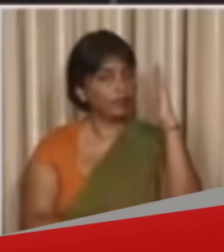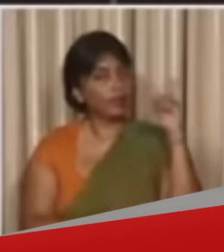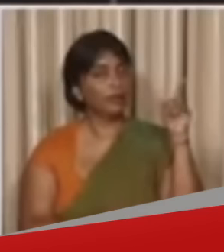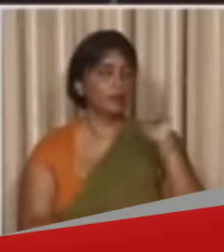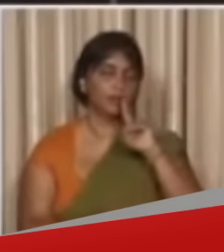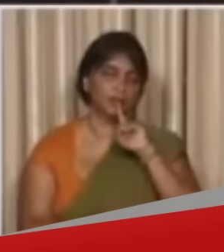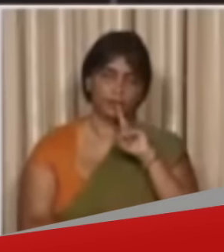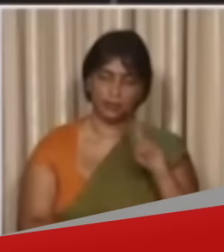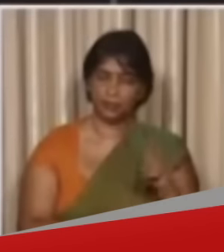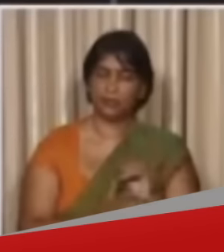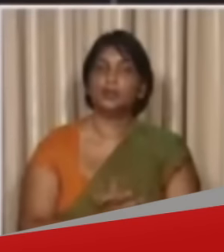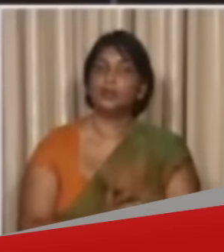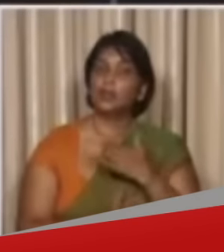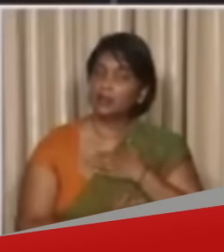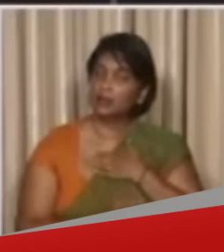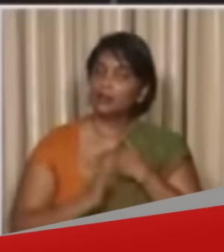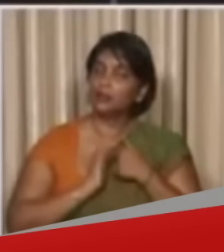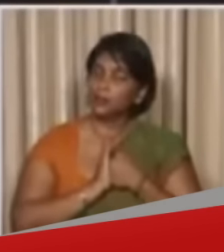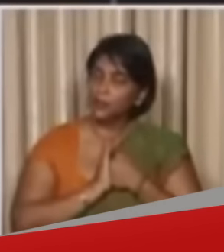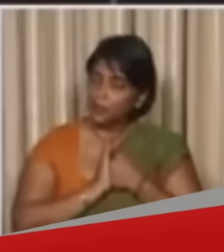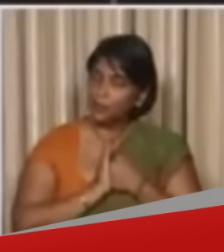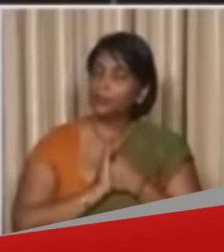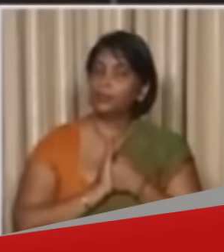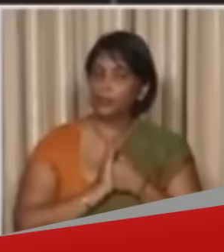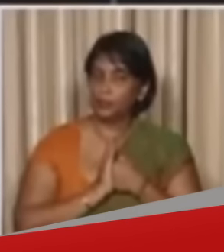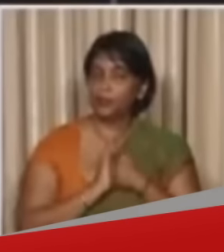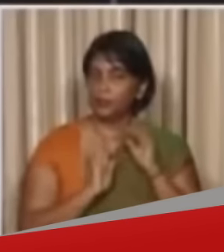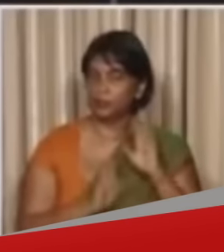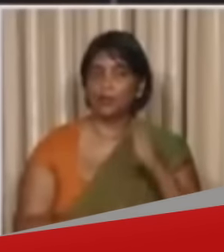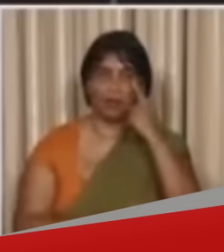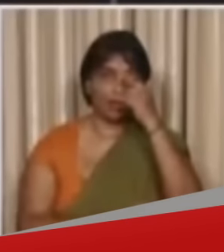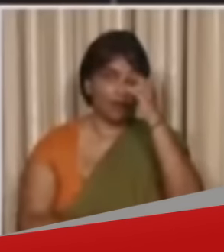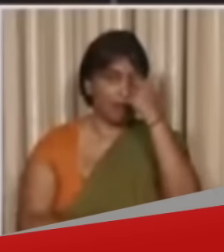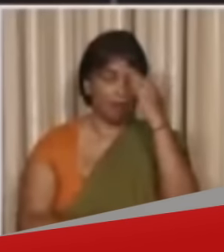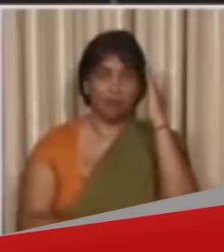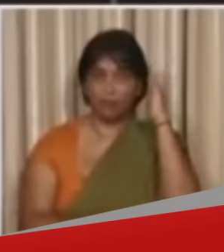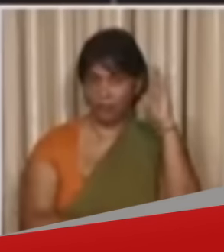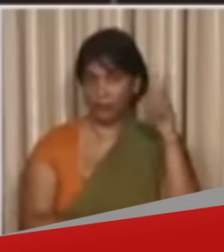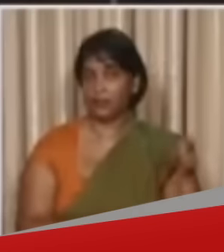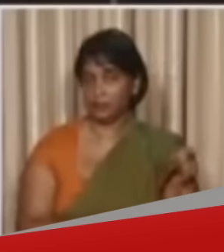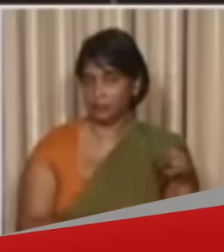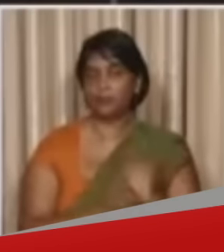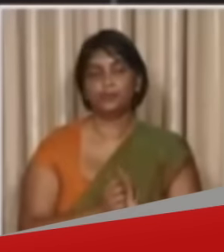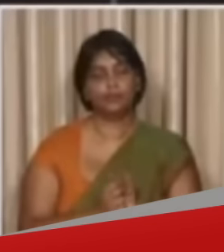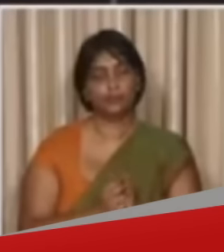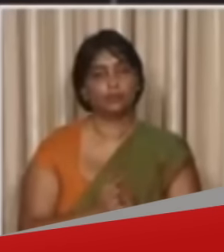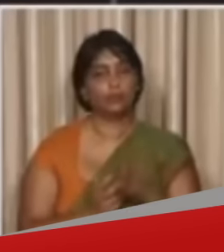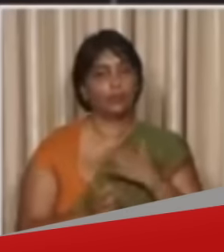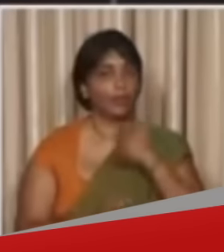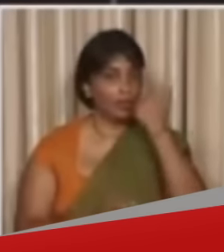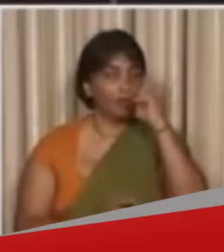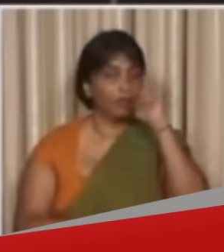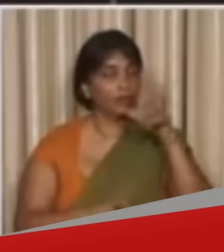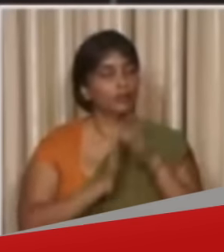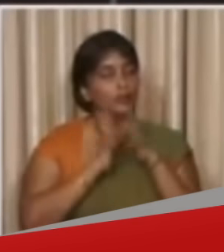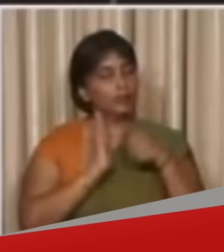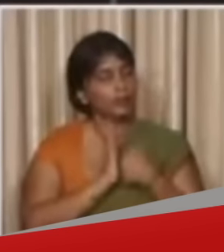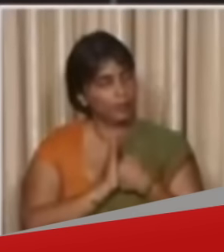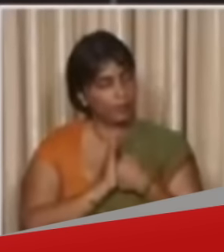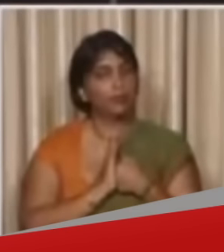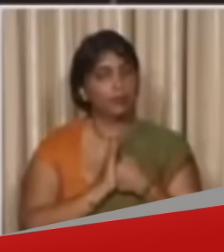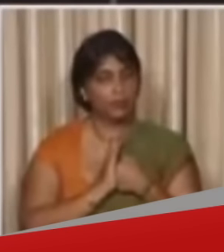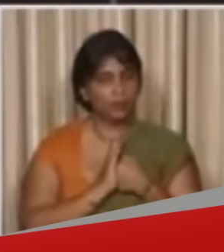කරනවා. මම ගෞරවයෙන්, බොහොම ගෞරව කරපු ආගමික නායකයෙක් අගරදු ගුරුතුමා. මම කතෝලික ජනතාවට බොහොම ගරු කරනවා. මගේ